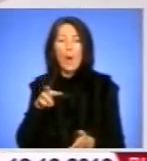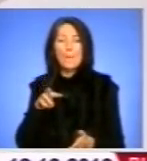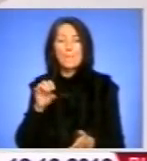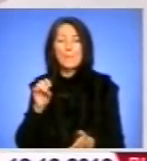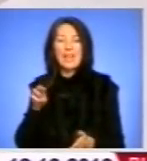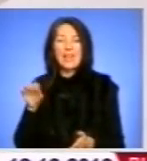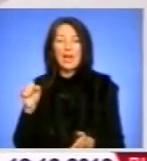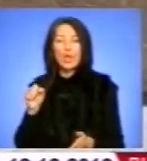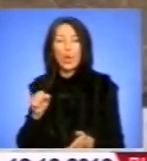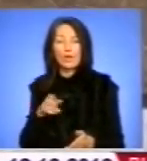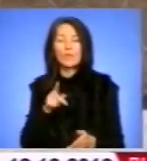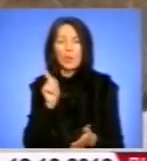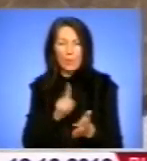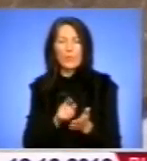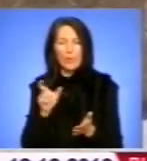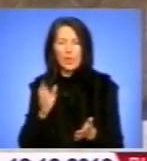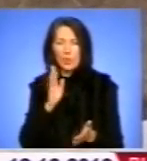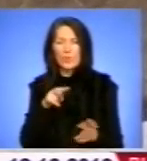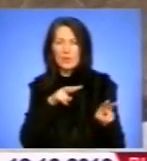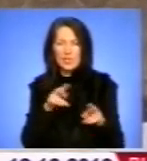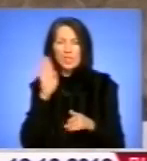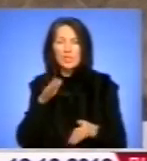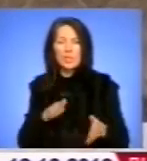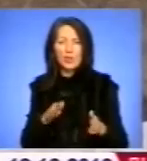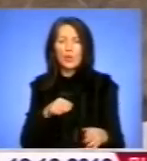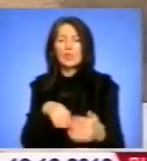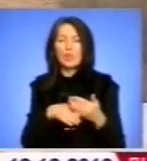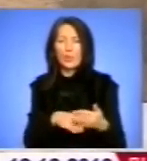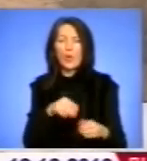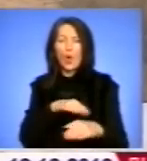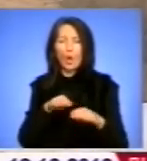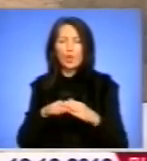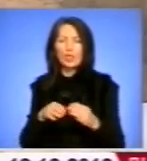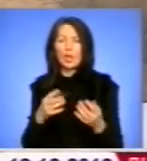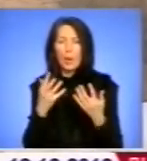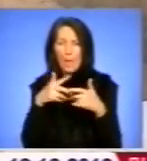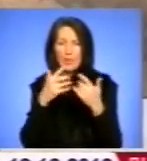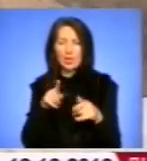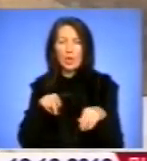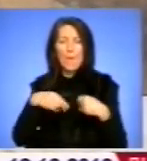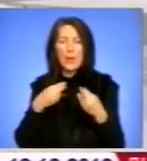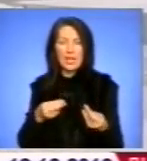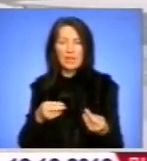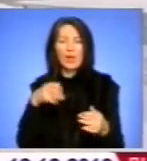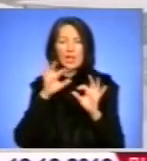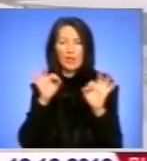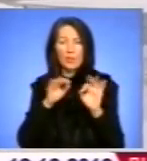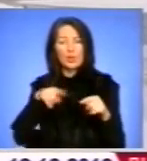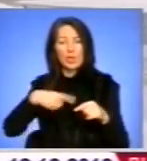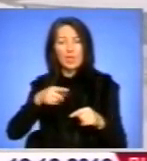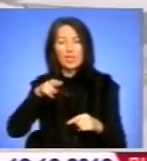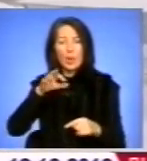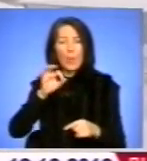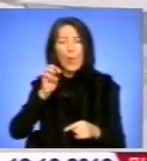незважаючи на погоду, стежити за рікою за допомогою ручних приладів, а тоді передавати інформацію на інші пости. Тепер